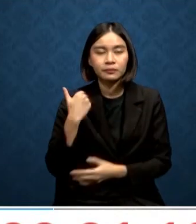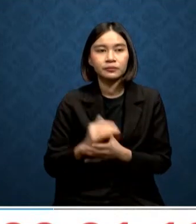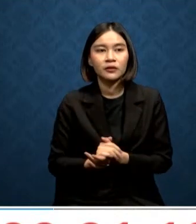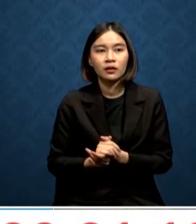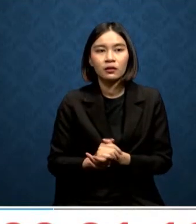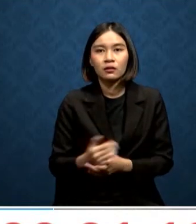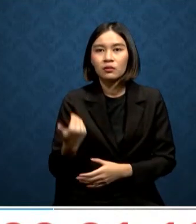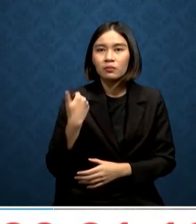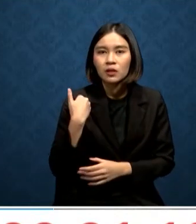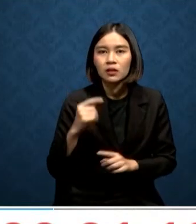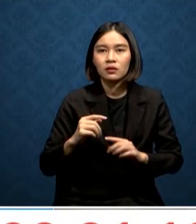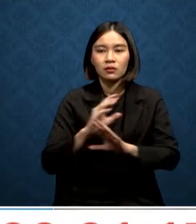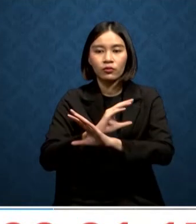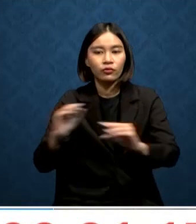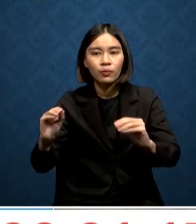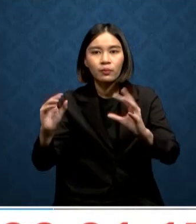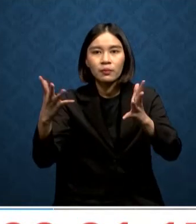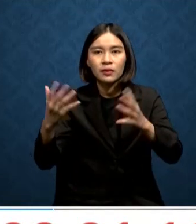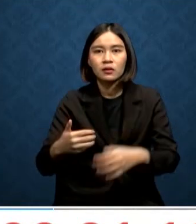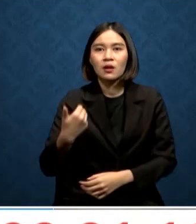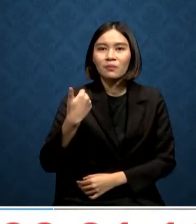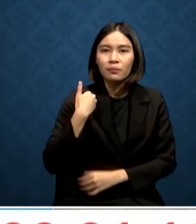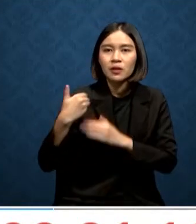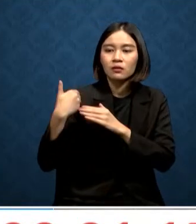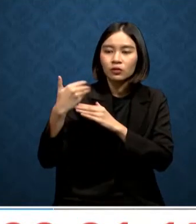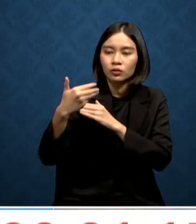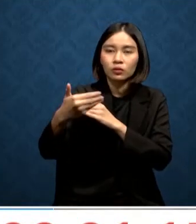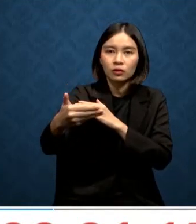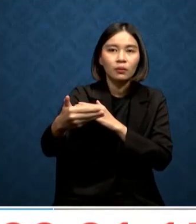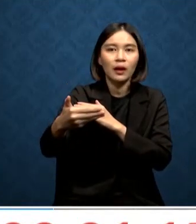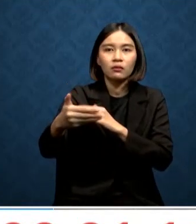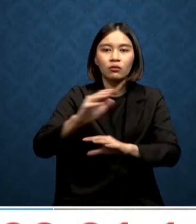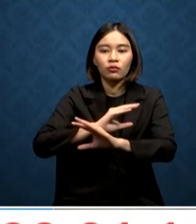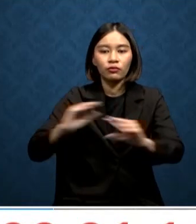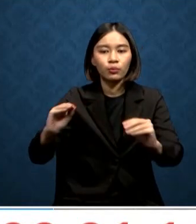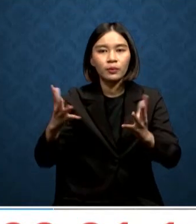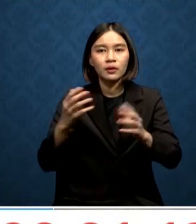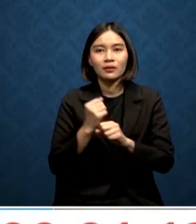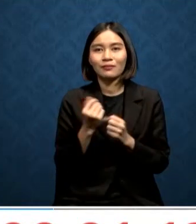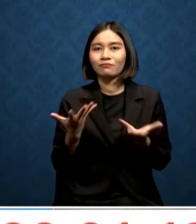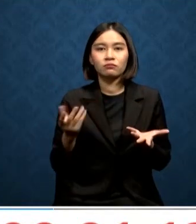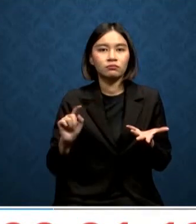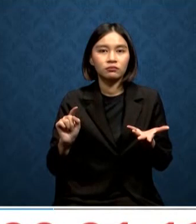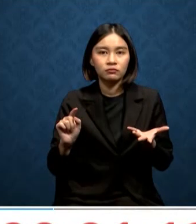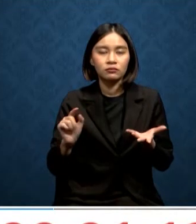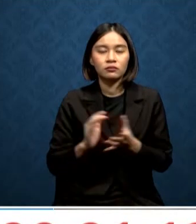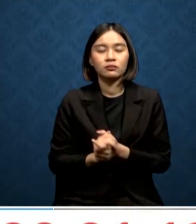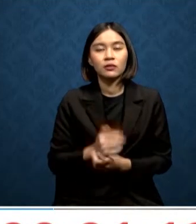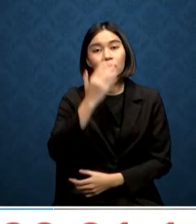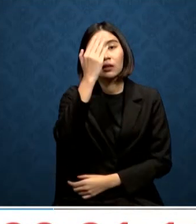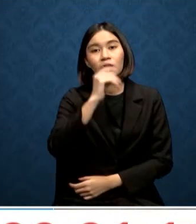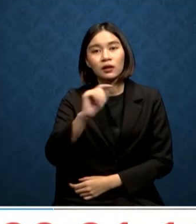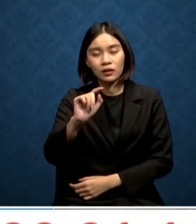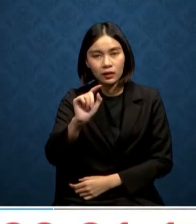ตั้งอยู่แล้วไม่ดับไปนะครับเกิดขึ้นตั้งอยู่แล้วก็เป็นต่อไปเรื่อยๆทำอย่างไรดีครับจะให้เ